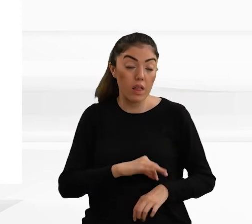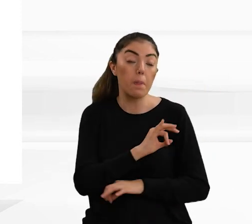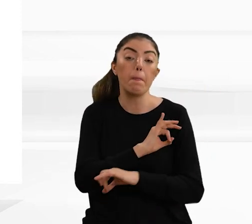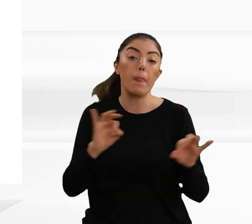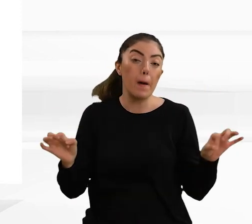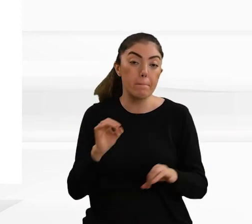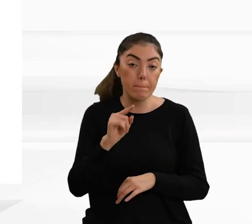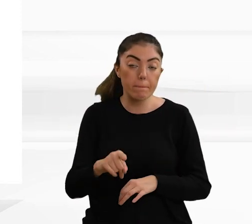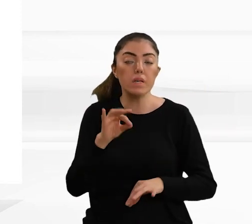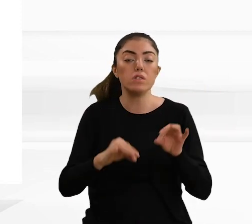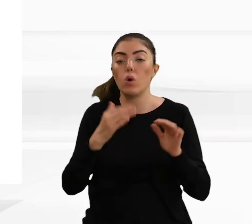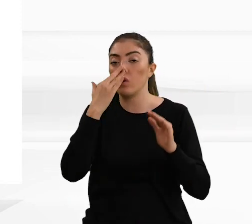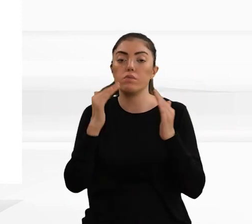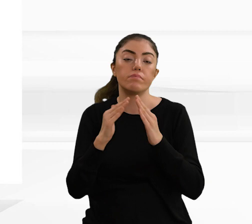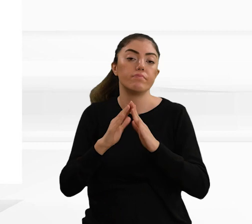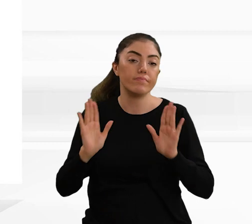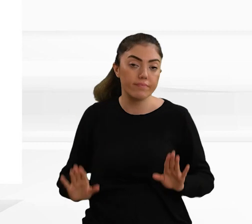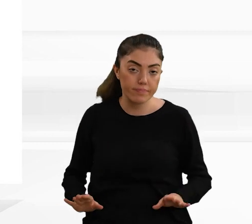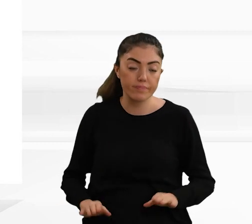esaslarını inceler